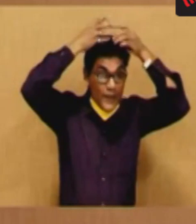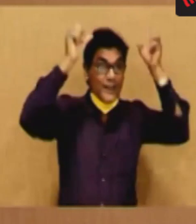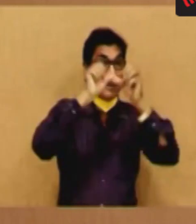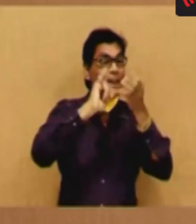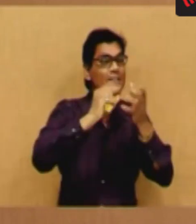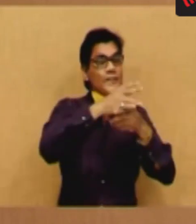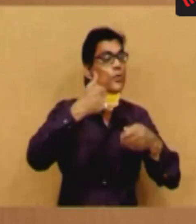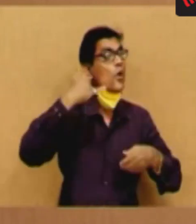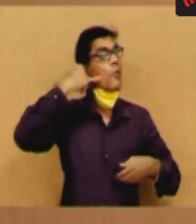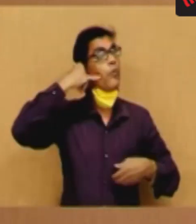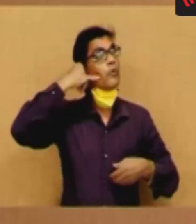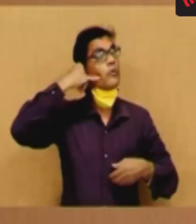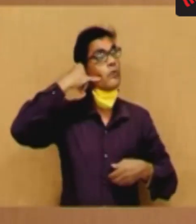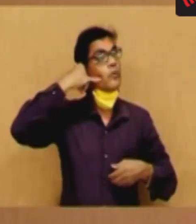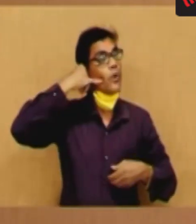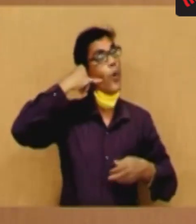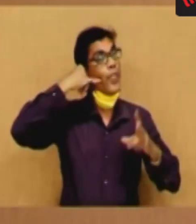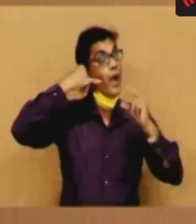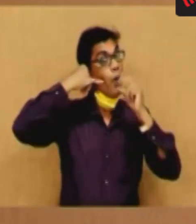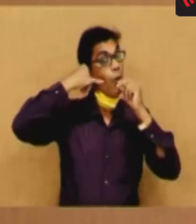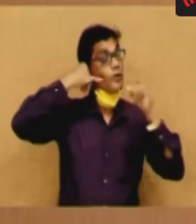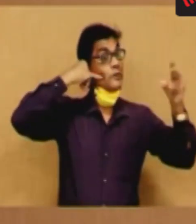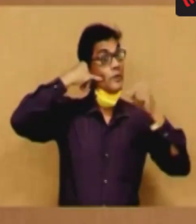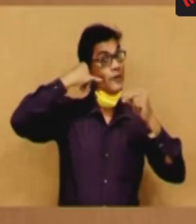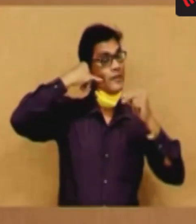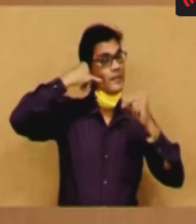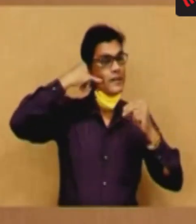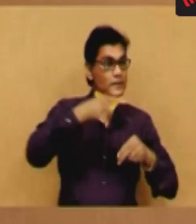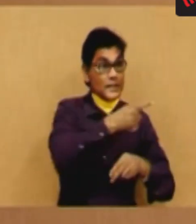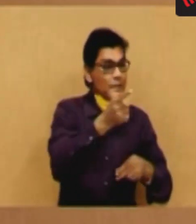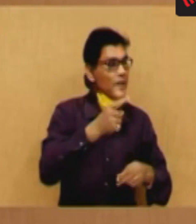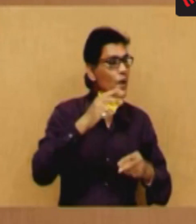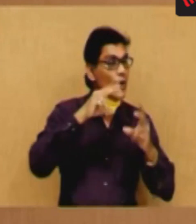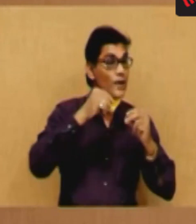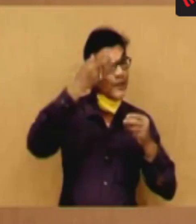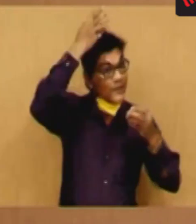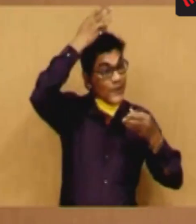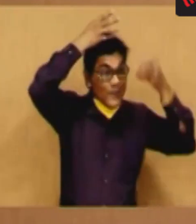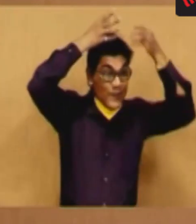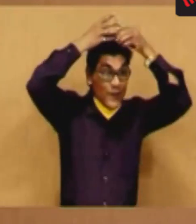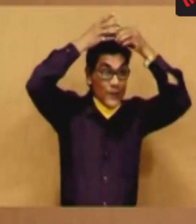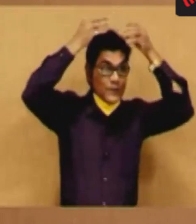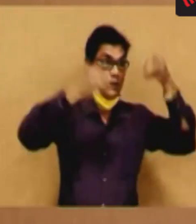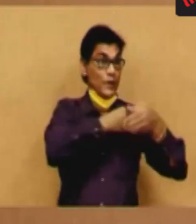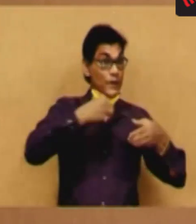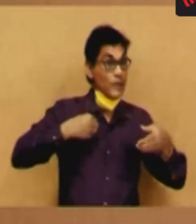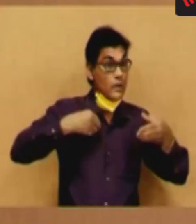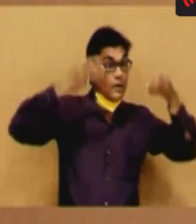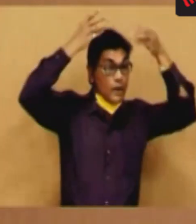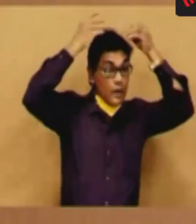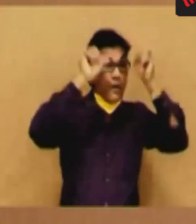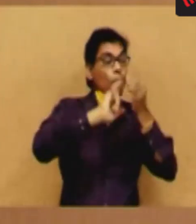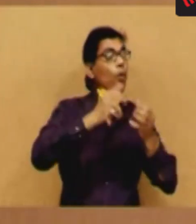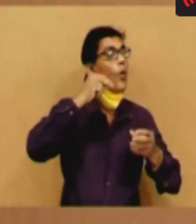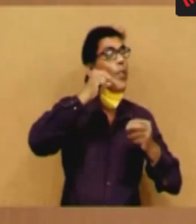ଅଛନ୍ତି ତାଙ୍କୁ ଫୋନରେ ଟିକେ କଥା କହିଦେବା କାହିଁକିନା ସେମାନଙ୍କ ସାଙ୍ଗରେ ନର୍ସ ଦିଦିଙ୍କ ସାଙ୍ଗରେ ଡାକ୍ତରଙ୍କ ସାଙ୍ଗରେ ଆଶା ଦିଦିଙ୍କ